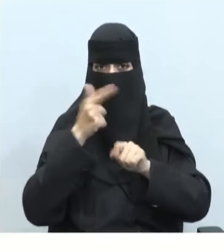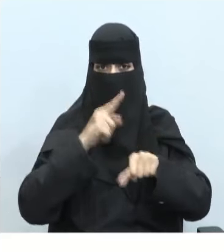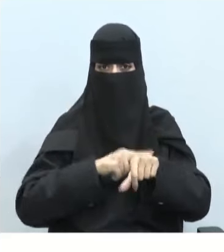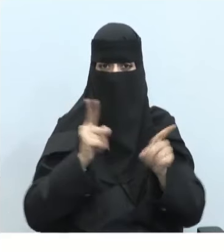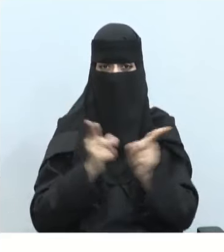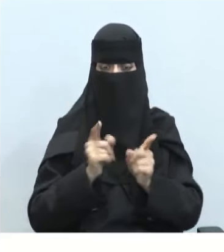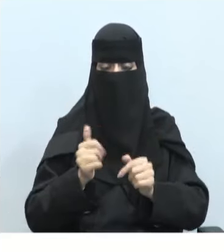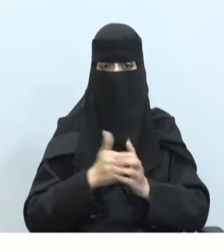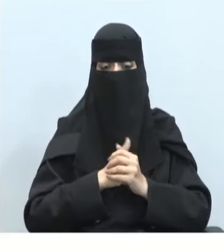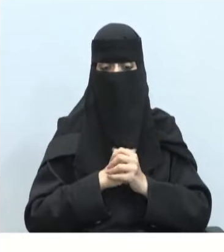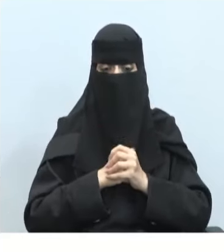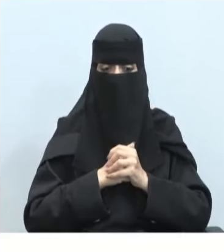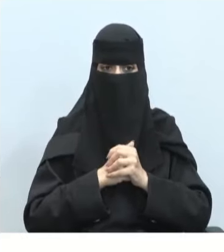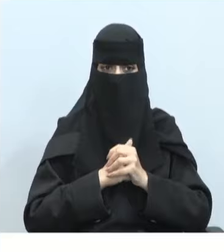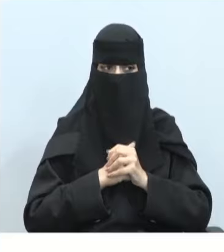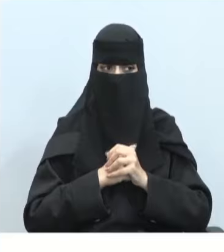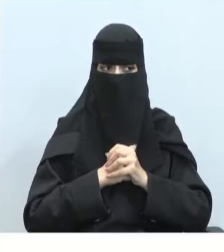استخدمناها قبل